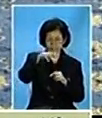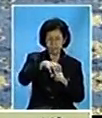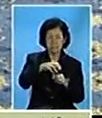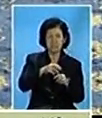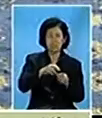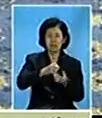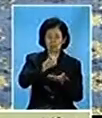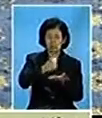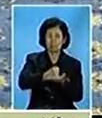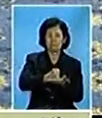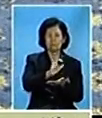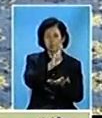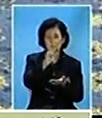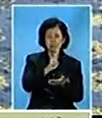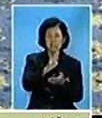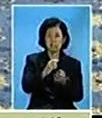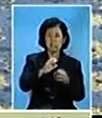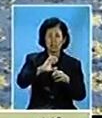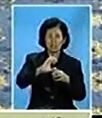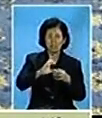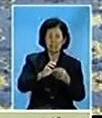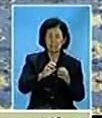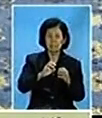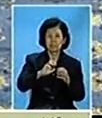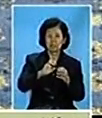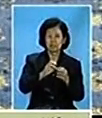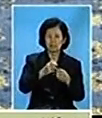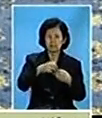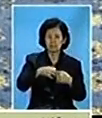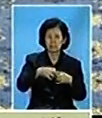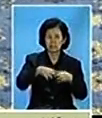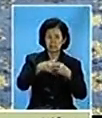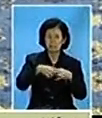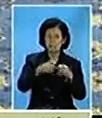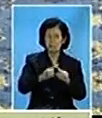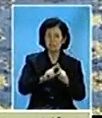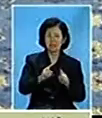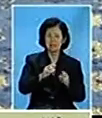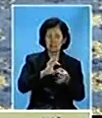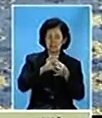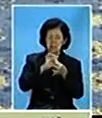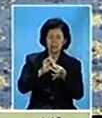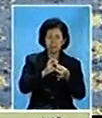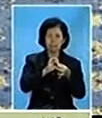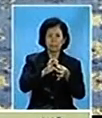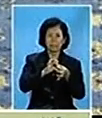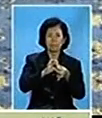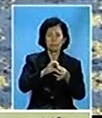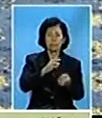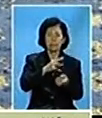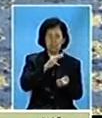ครื่องมือหรืออุปกรณ์ทางวิทยาศาสตร์การแพทย์กลับทีนี้ขออนุญาตย้อนกลับม